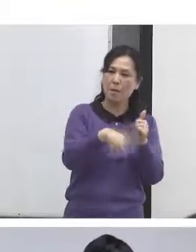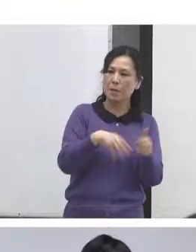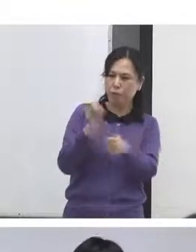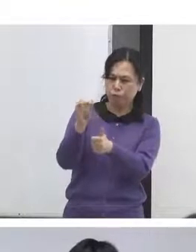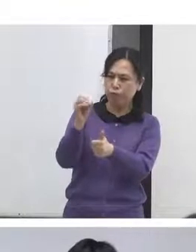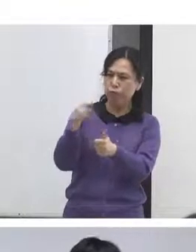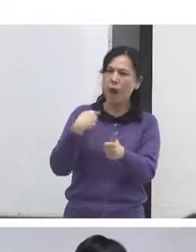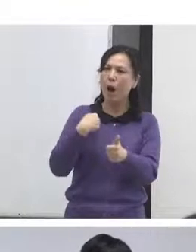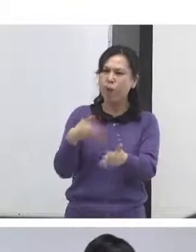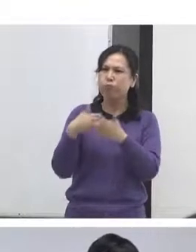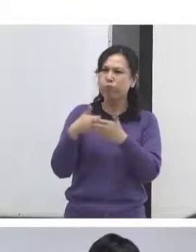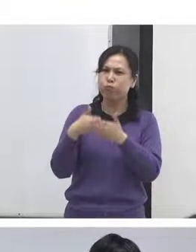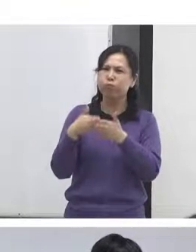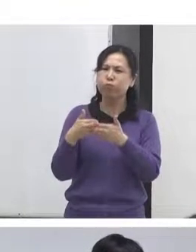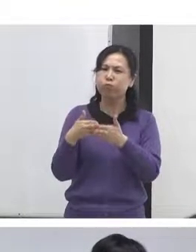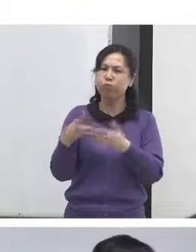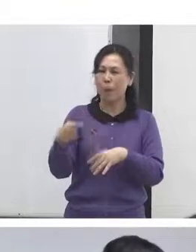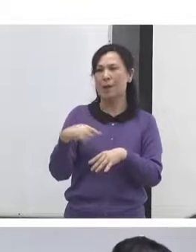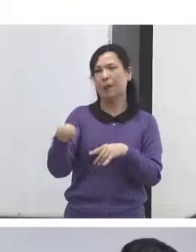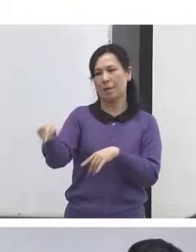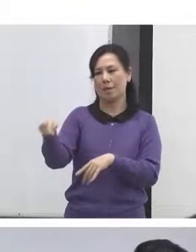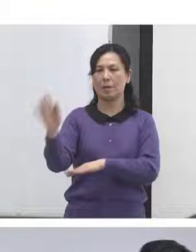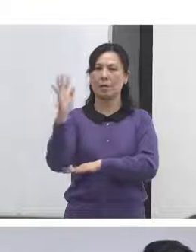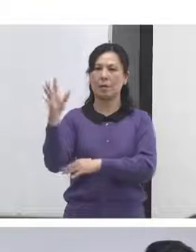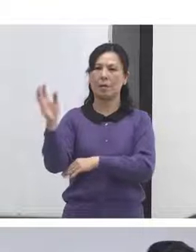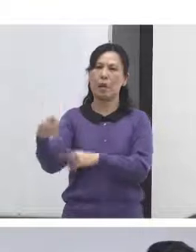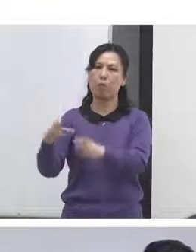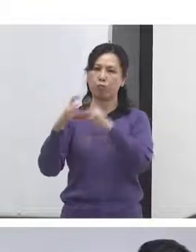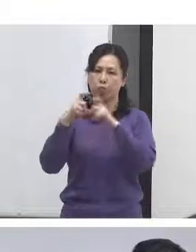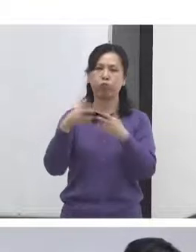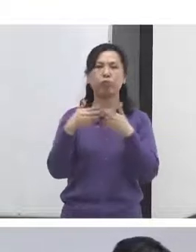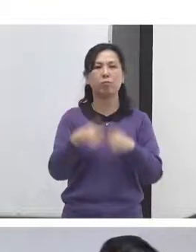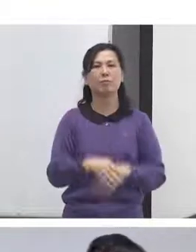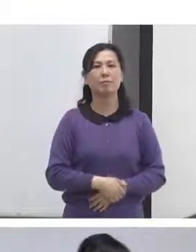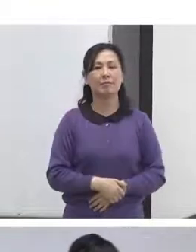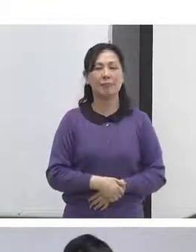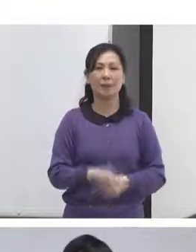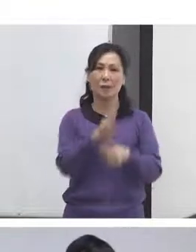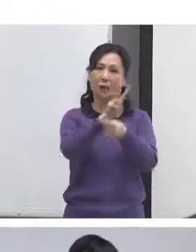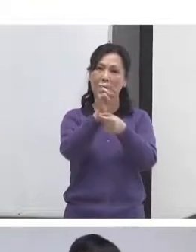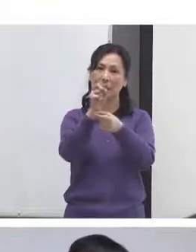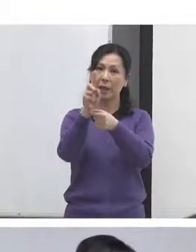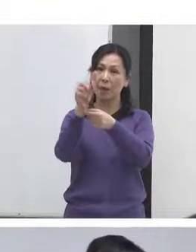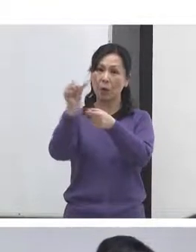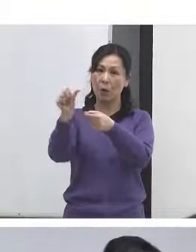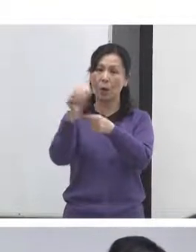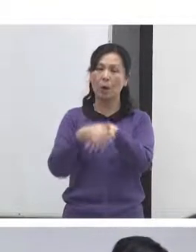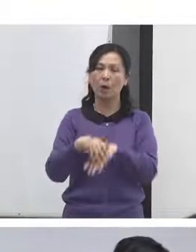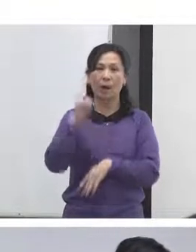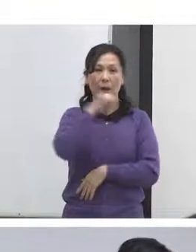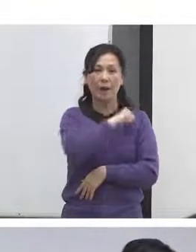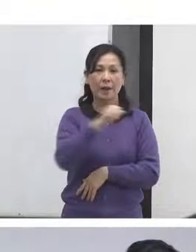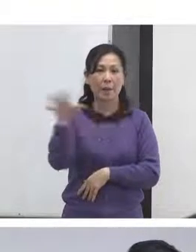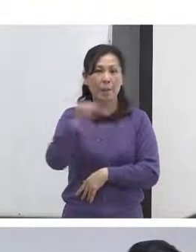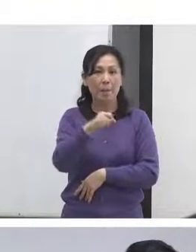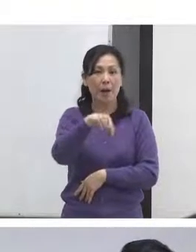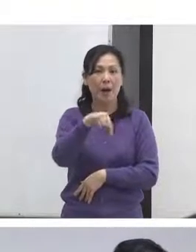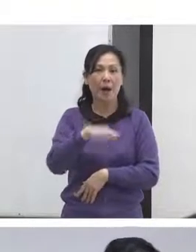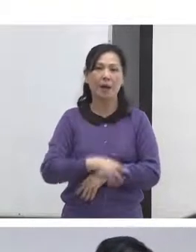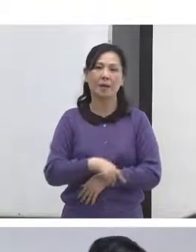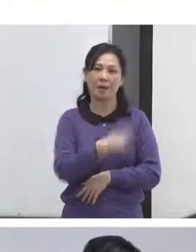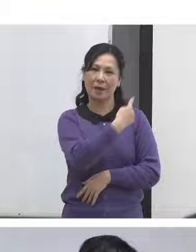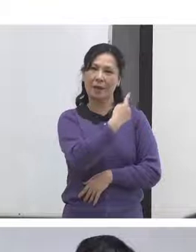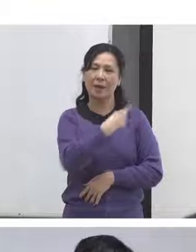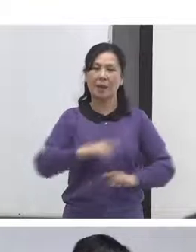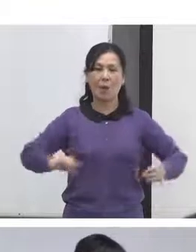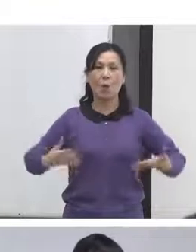愿，然后机关也必须要回应。然后在2015年的时候，台湾有得到就是 OKFN 这个国际组织，